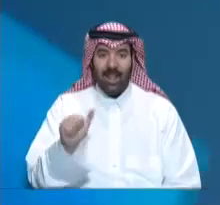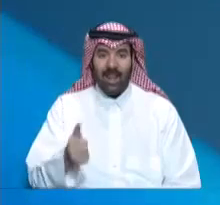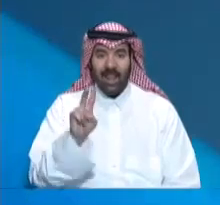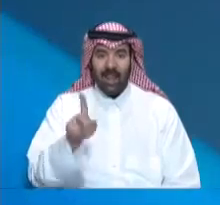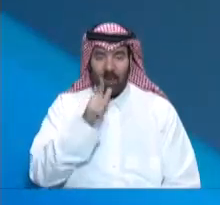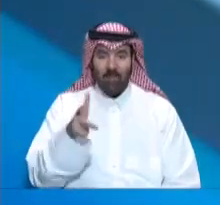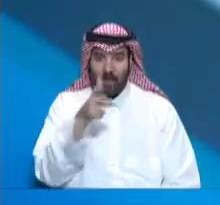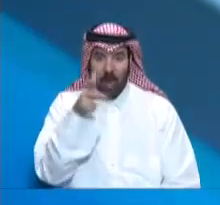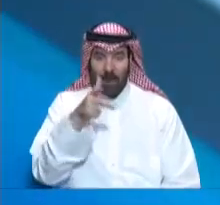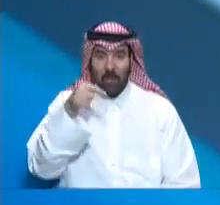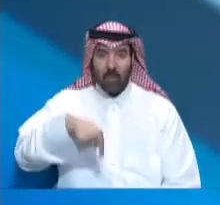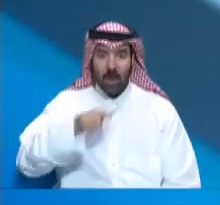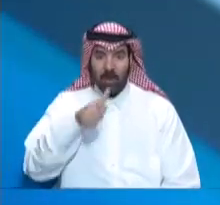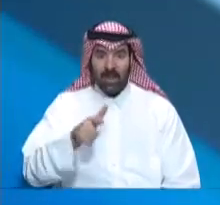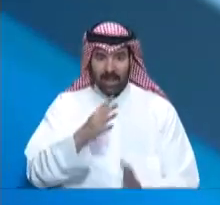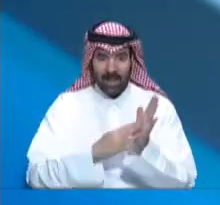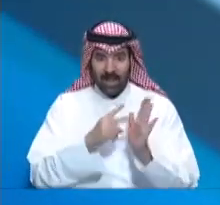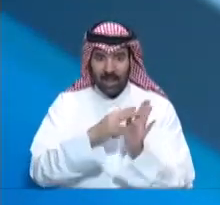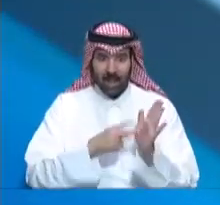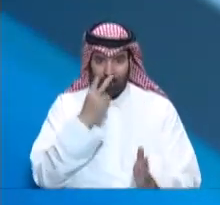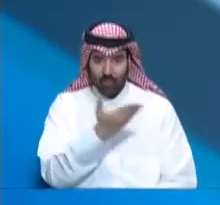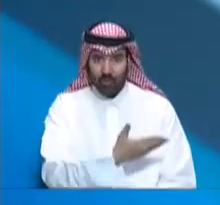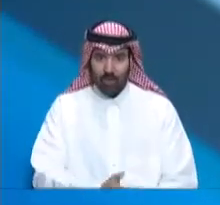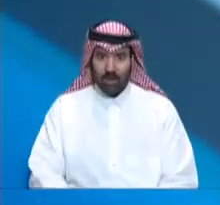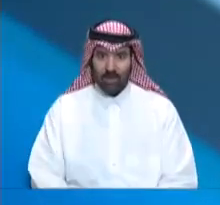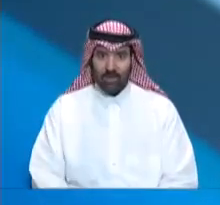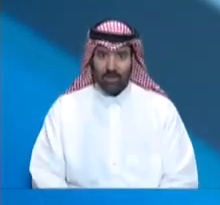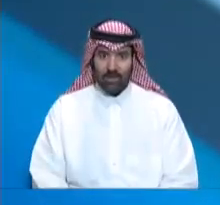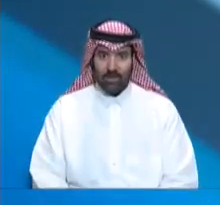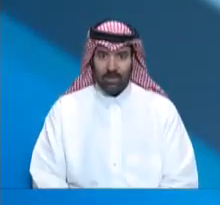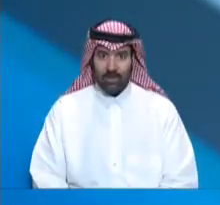الفطر السعيد، والمزيد في هذا التقرير.